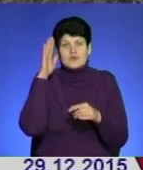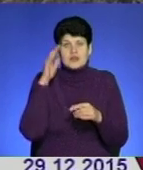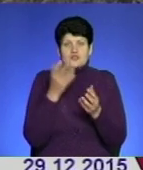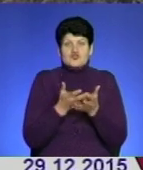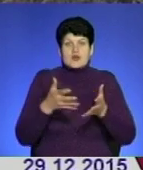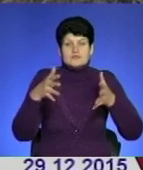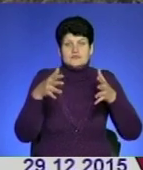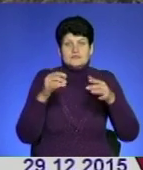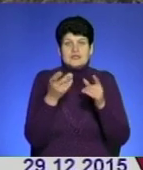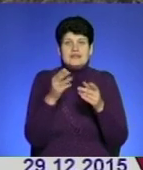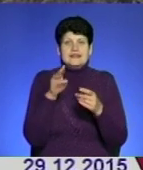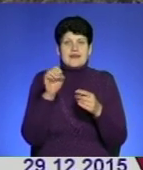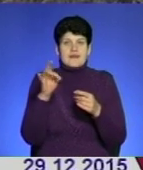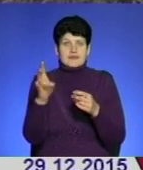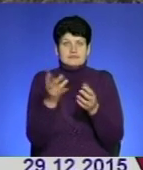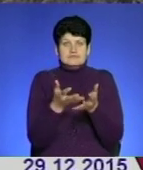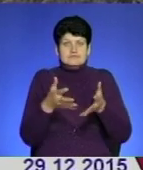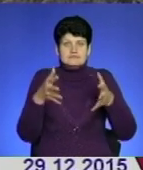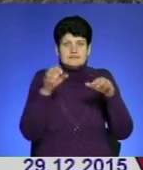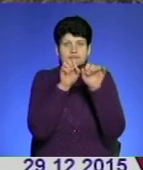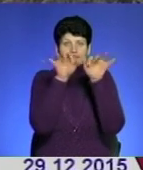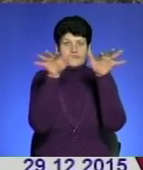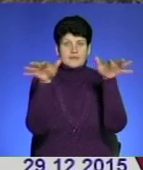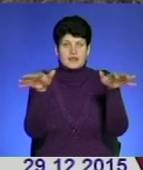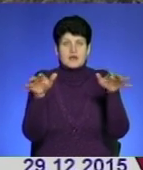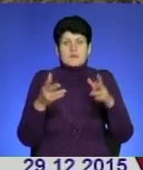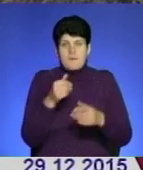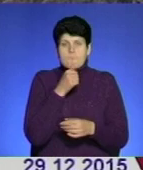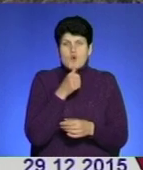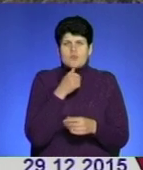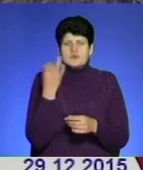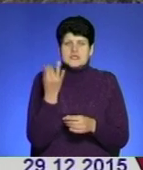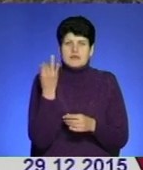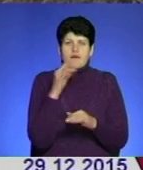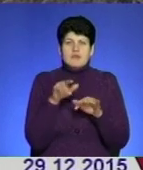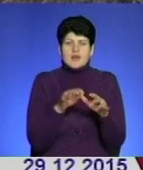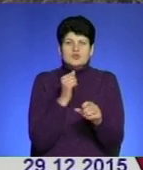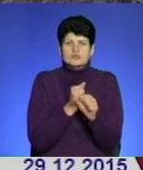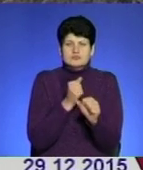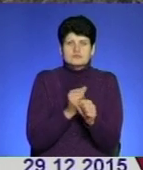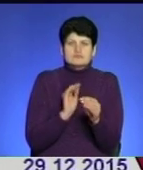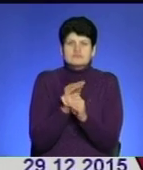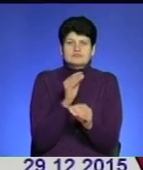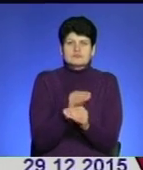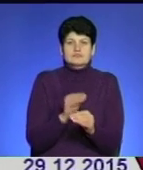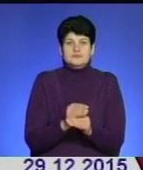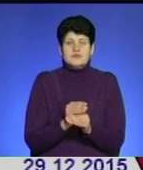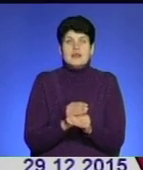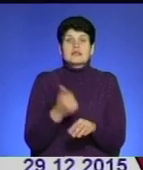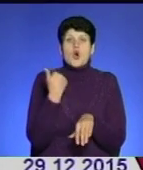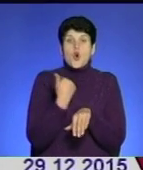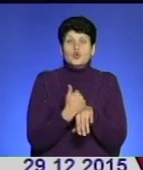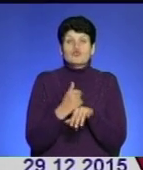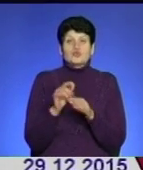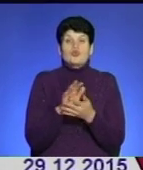підсвічуватися, буде квітка терена. Ми пробуємо деякі цікаві речі ще далі продовжувати довиконувати. На головну ялинку міста